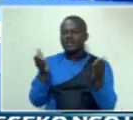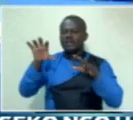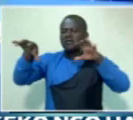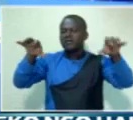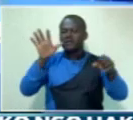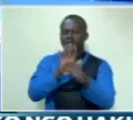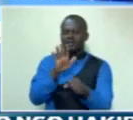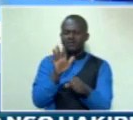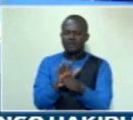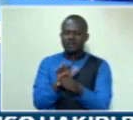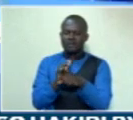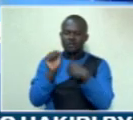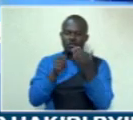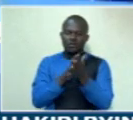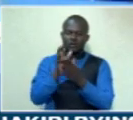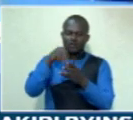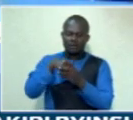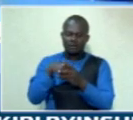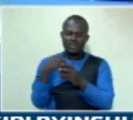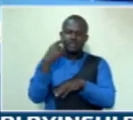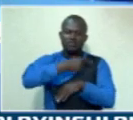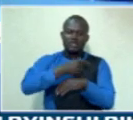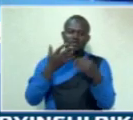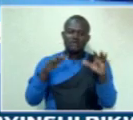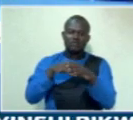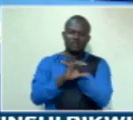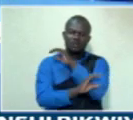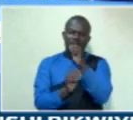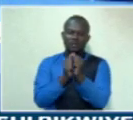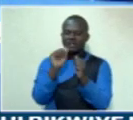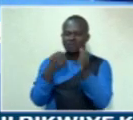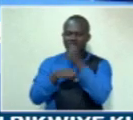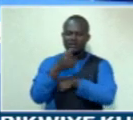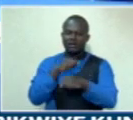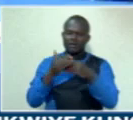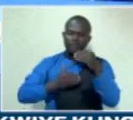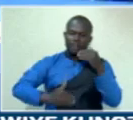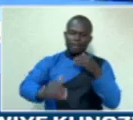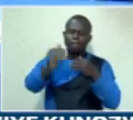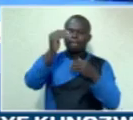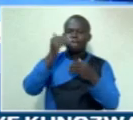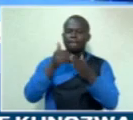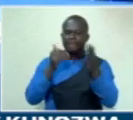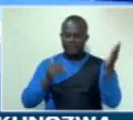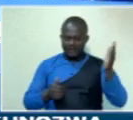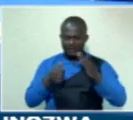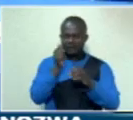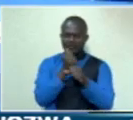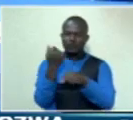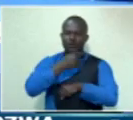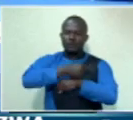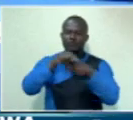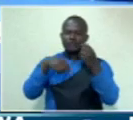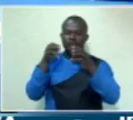cyane cyane mwashoramo n'iminsi muzahamara muri icyo gihugu ndetse n'ibindi bikorwa bizakurikira byabanjirijwe n'ibyo mwakoze uyu munsi